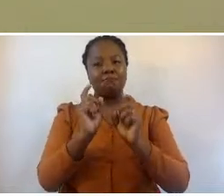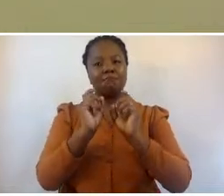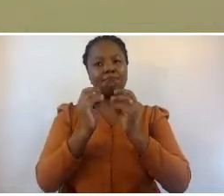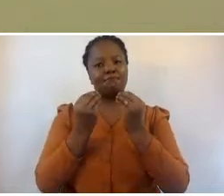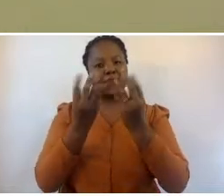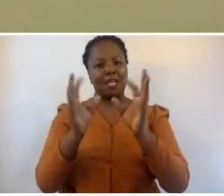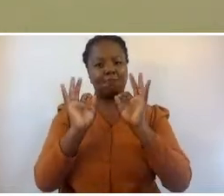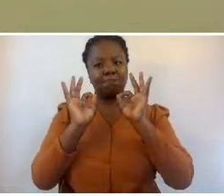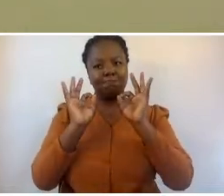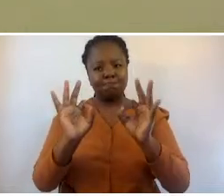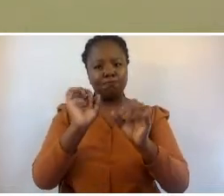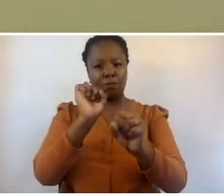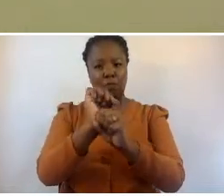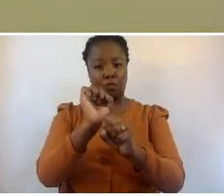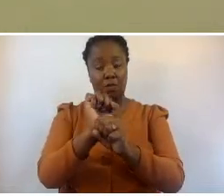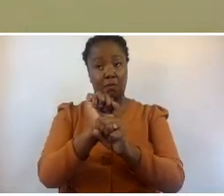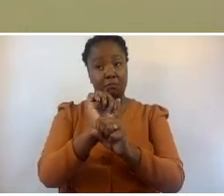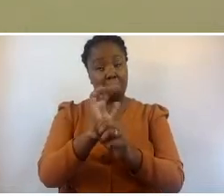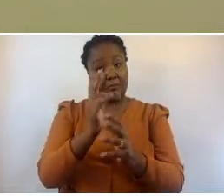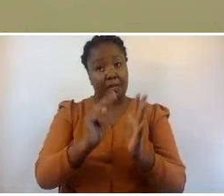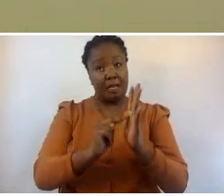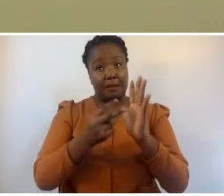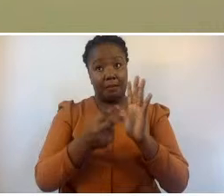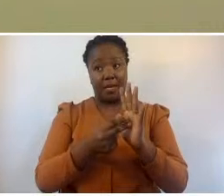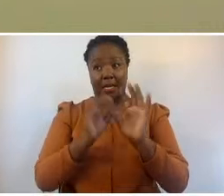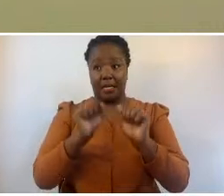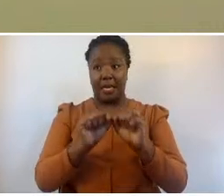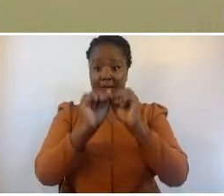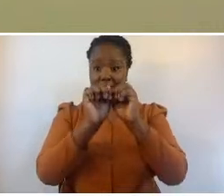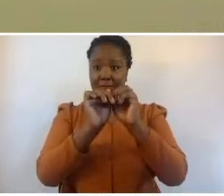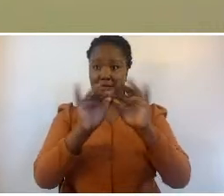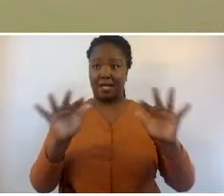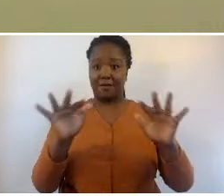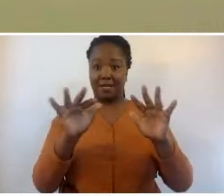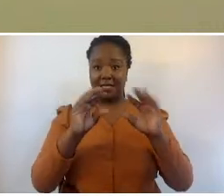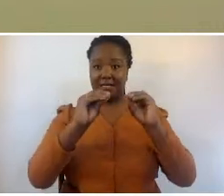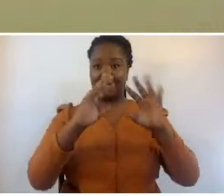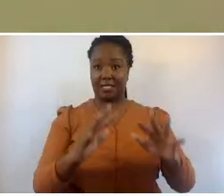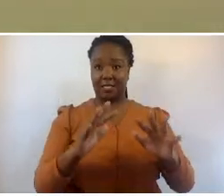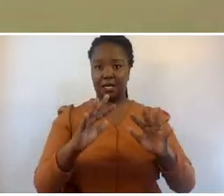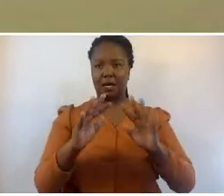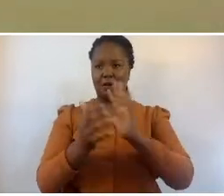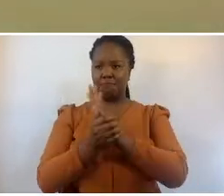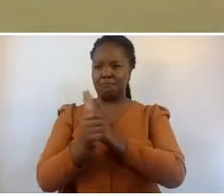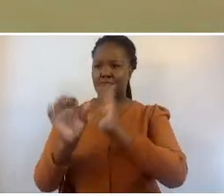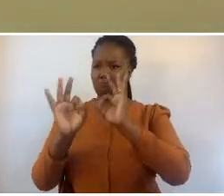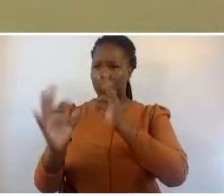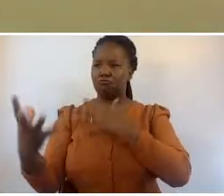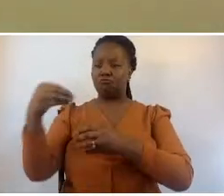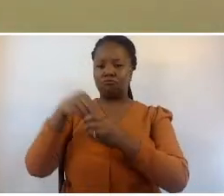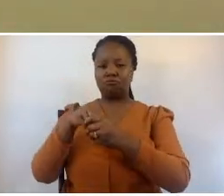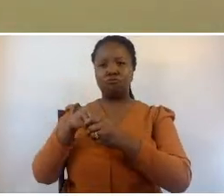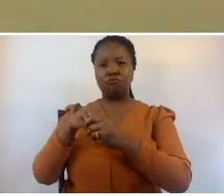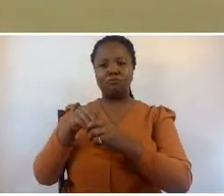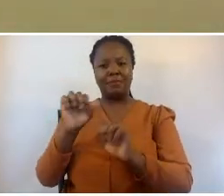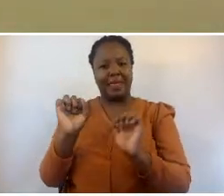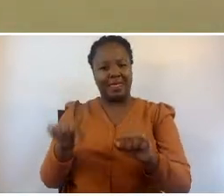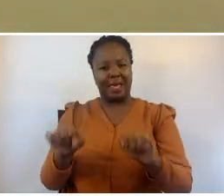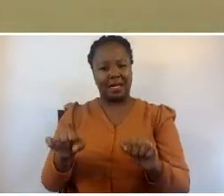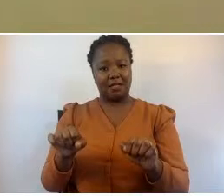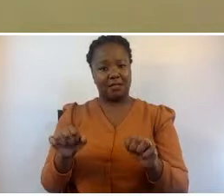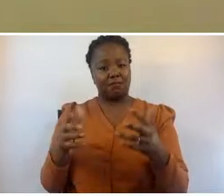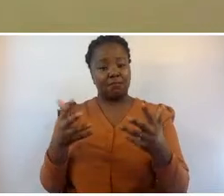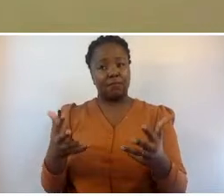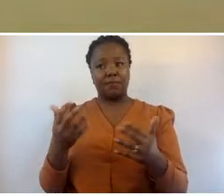n'est qu'alors qu'on pourra attirer et maintenir en fonction des enseignants talentueux et diversifiés dans les métiers de l'éducation, y compris des